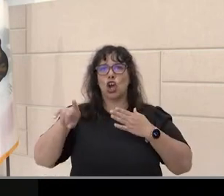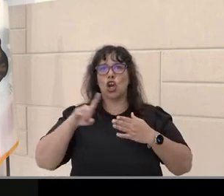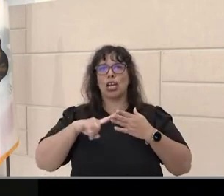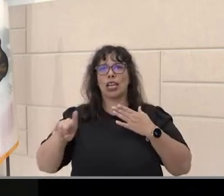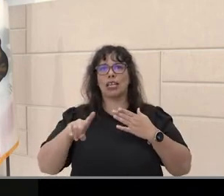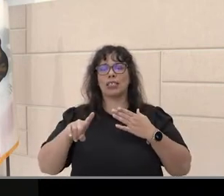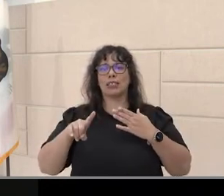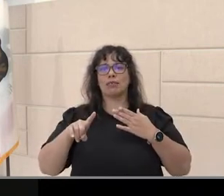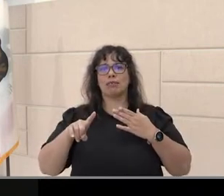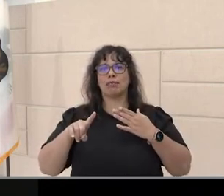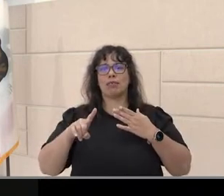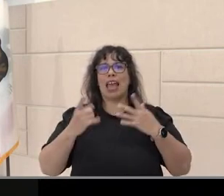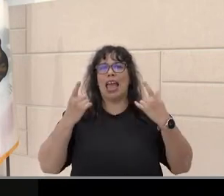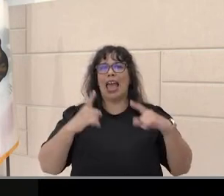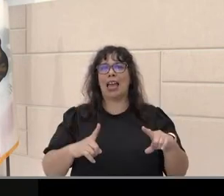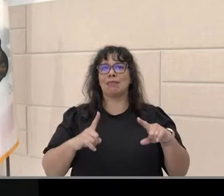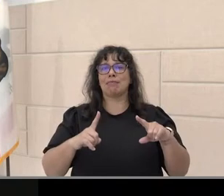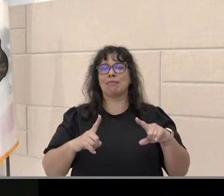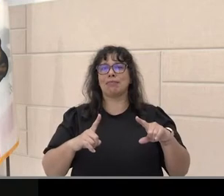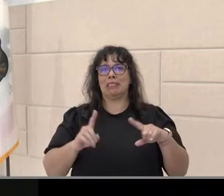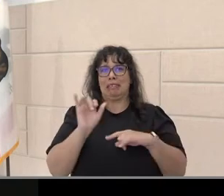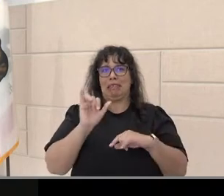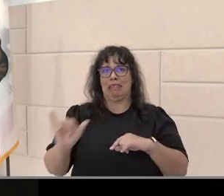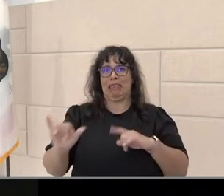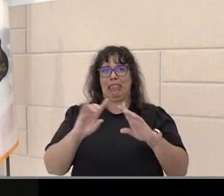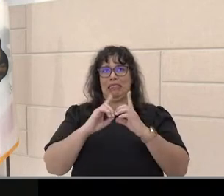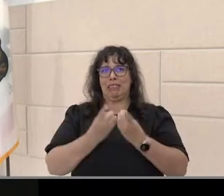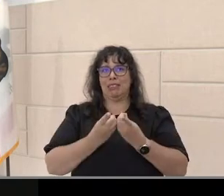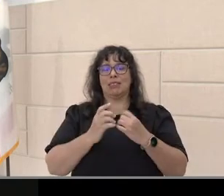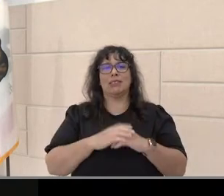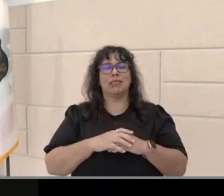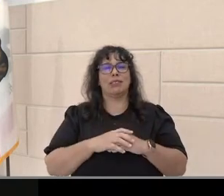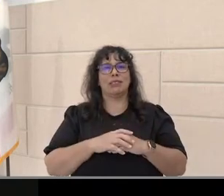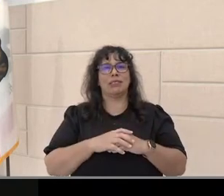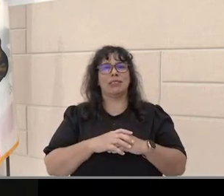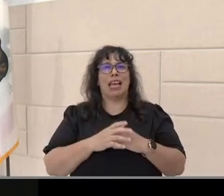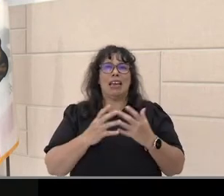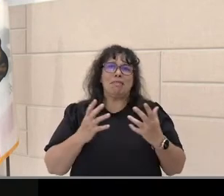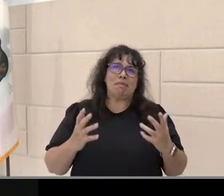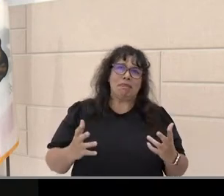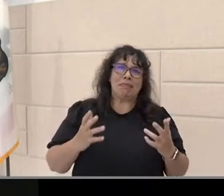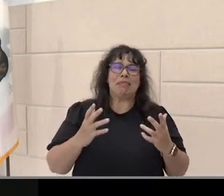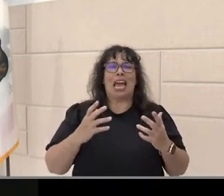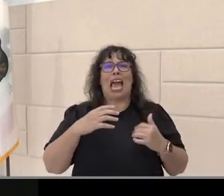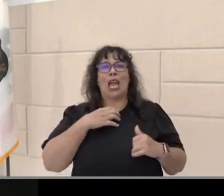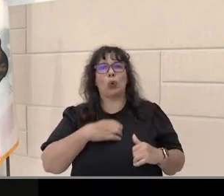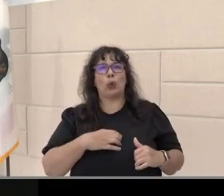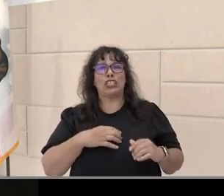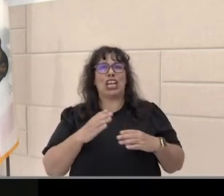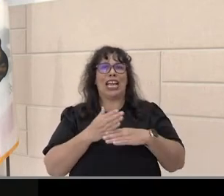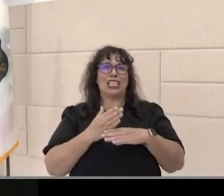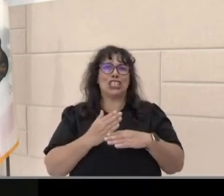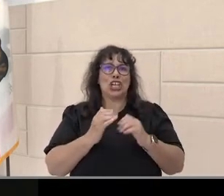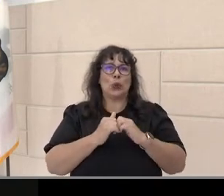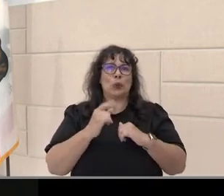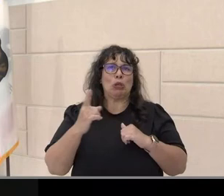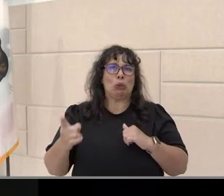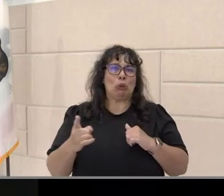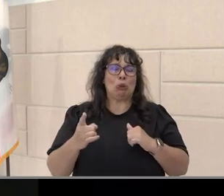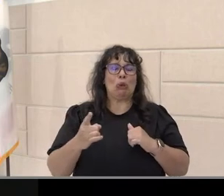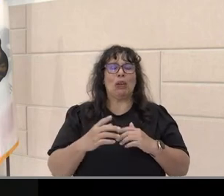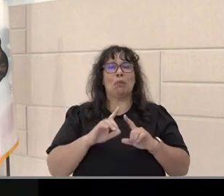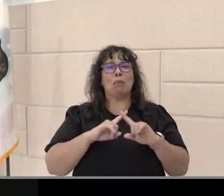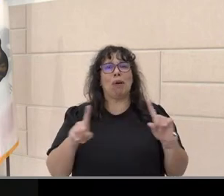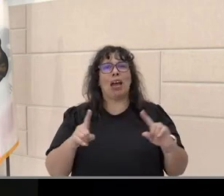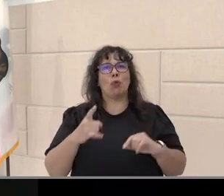ការធ្វើទំនាក់ទំនងទៅលើការតាមដានពិនិត្យវិច័យទៅលើកិច្ចការសាលារៀនយើងបានដឹង